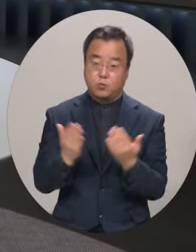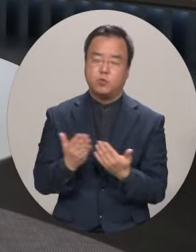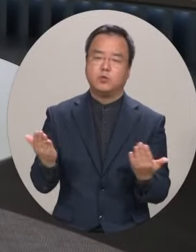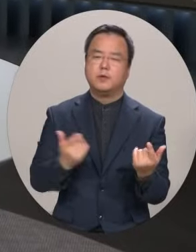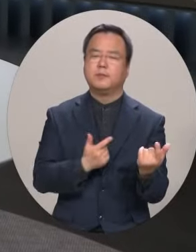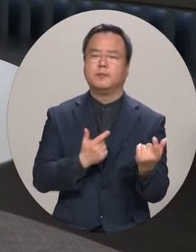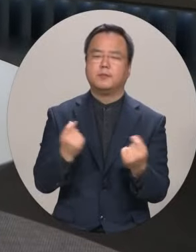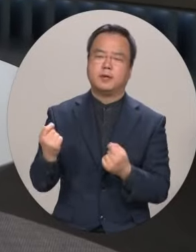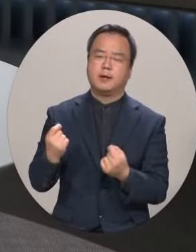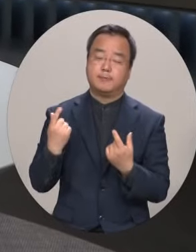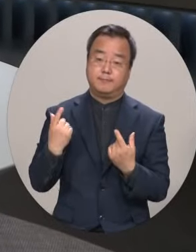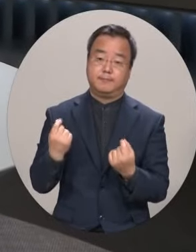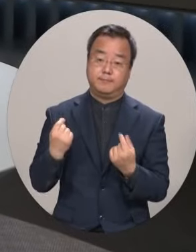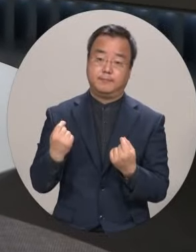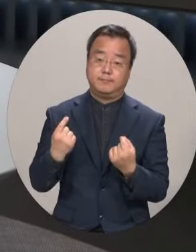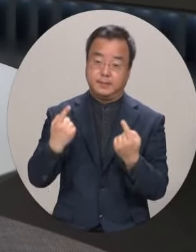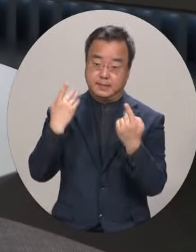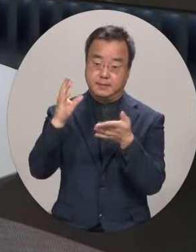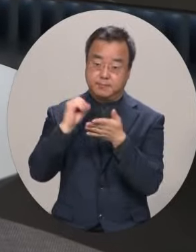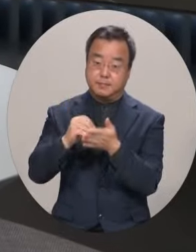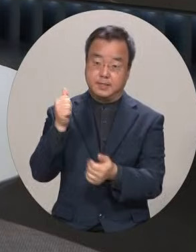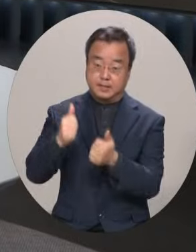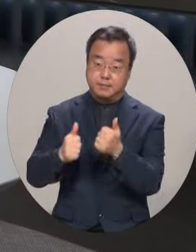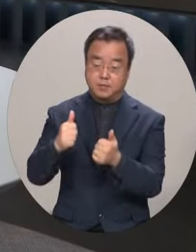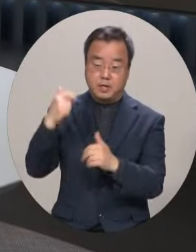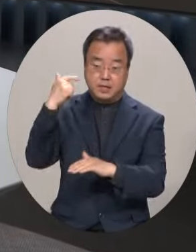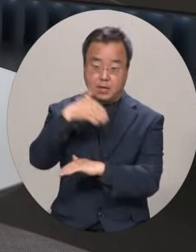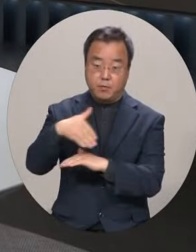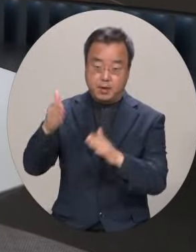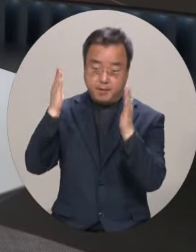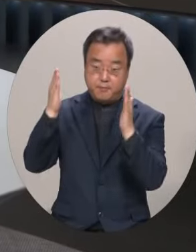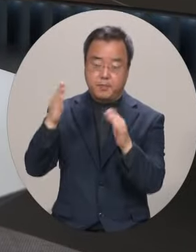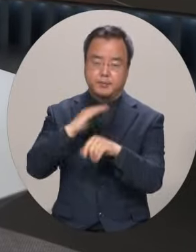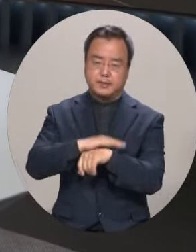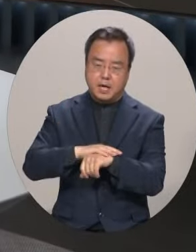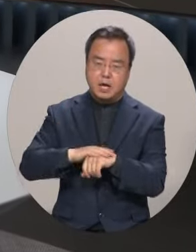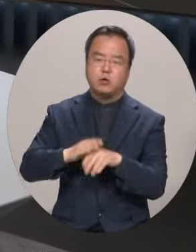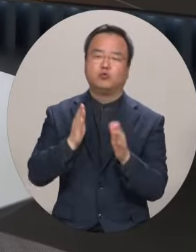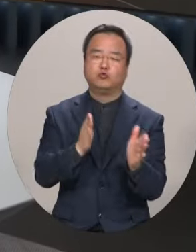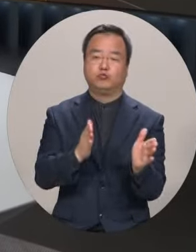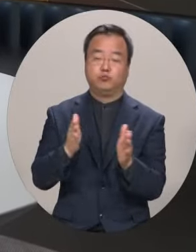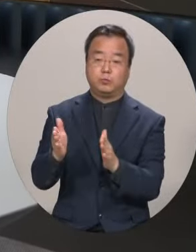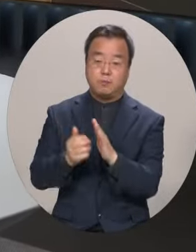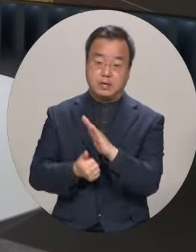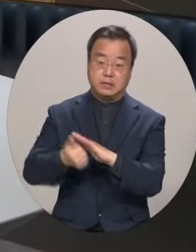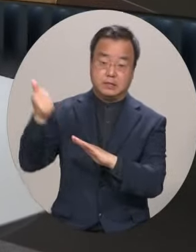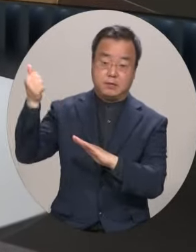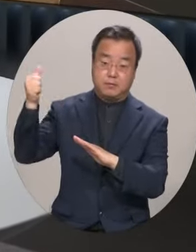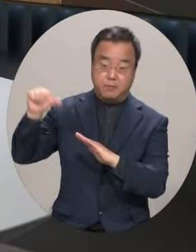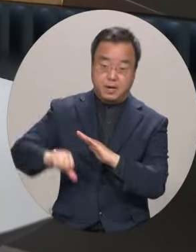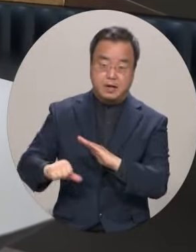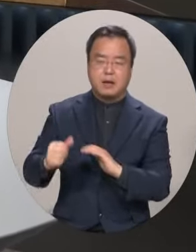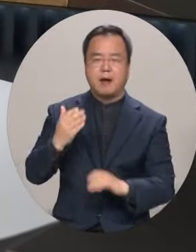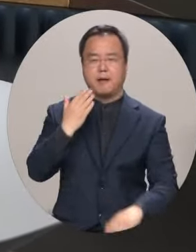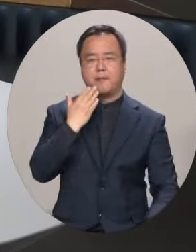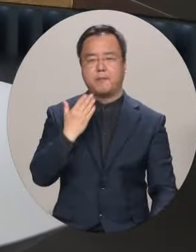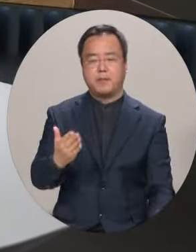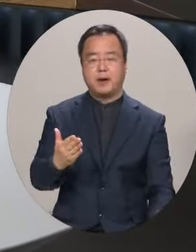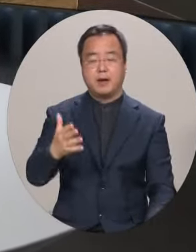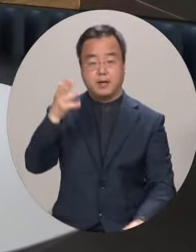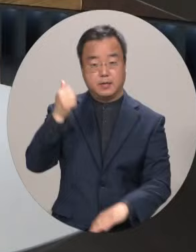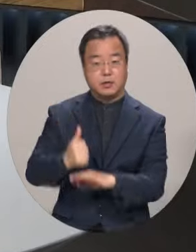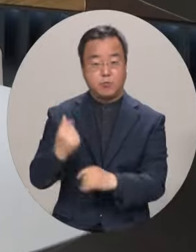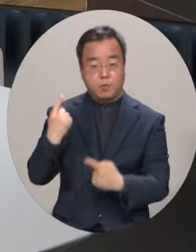그렇듯이 입시도이 계획과 방향을 잘 잡는 데서 성패가 좌우될 수 있습니다이 결과 자체보다는